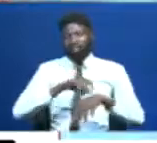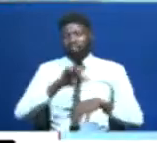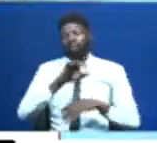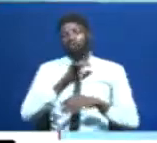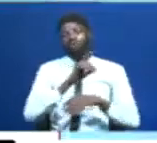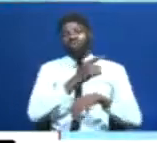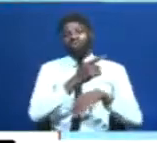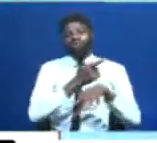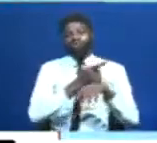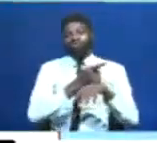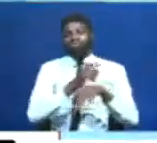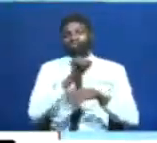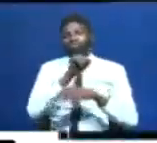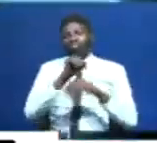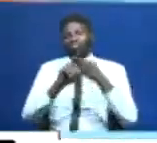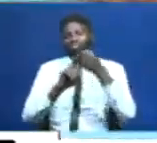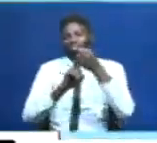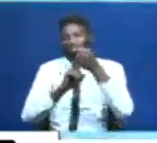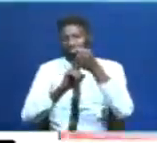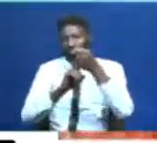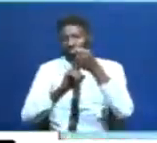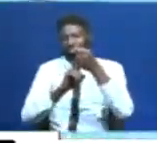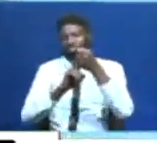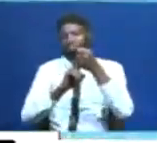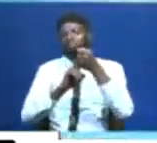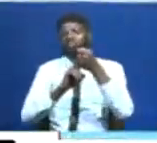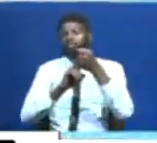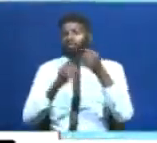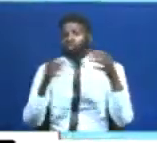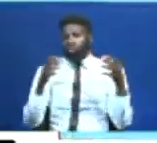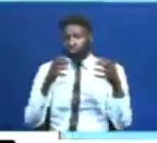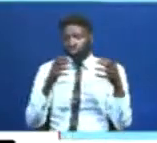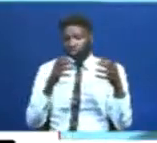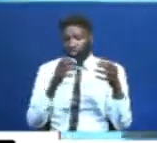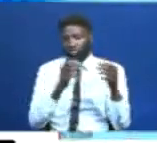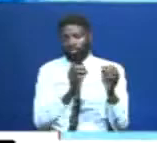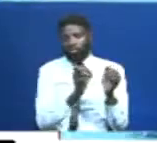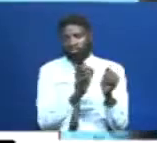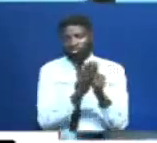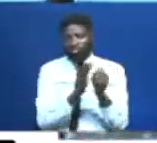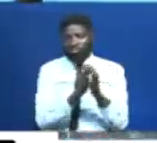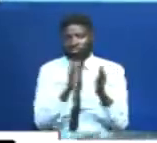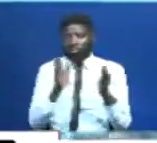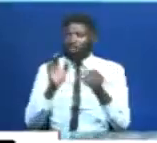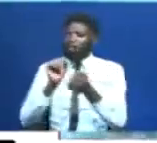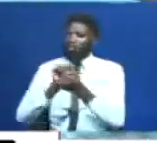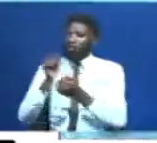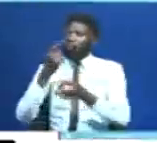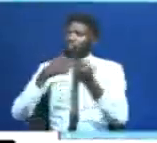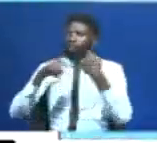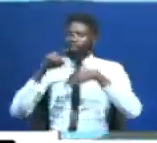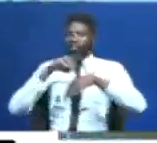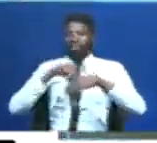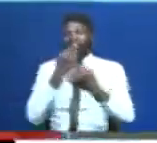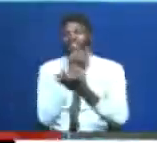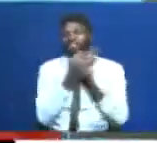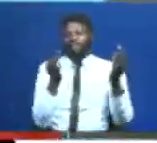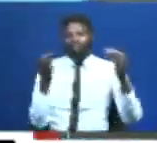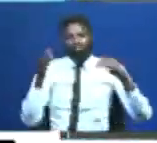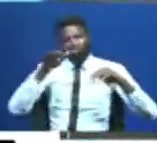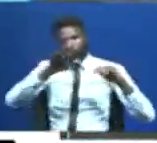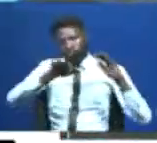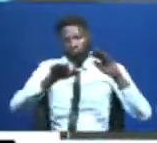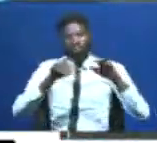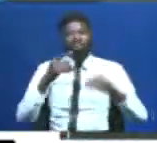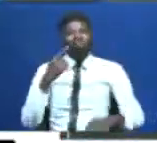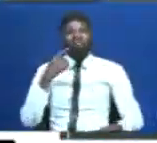1:09.37 na kushinda kitengo cha wasichana kati ya umri wa miaka 14 na 15 kwenye shindano la mita 100 freestyle na pia shindano la mita 100